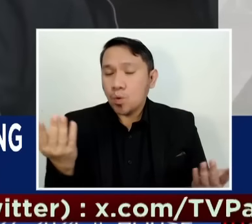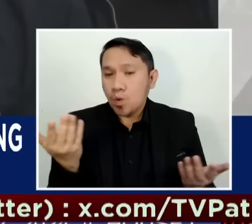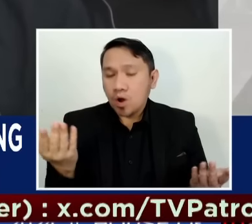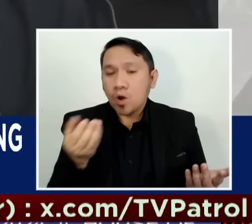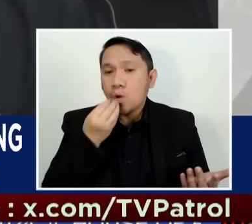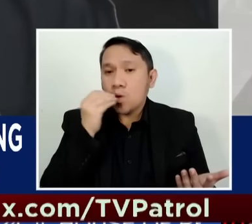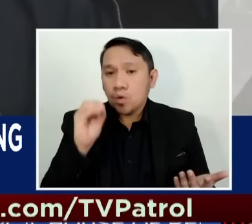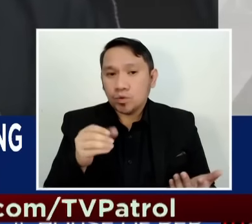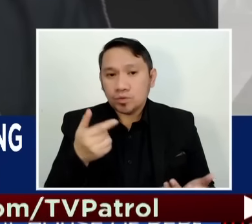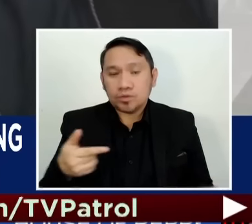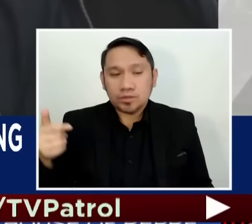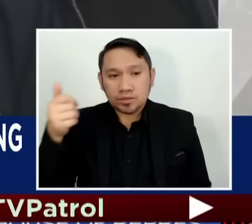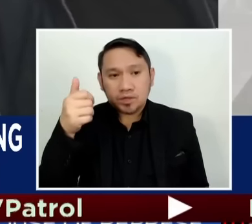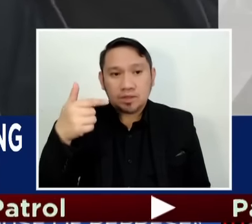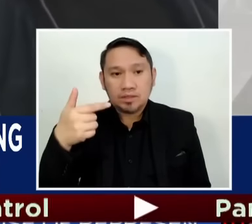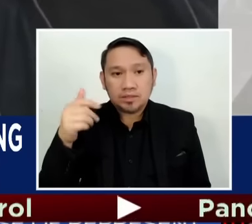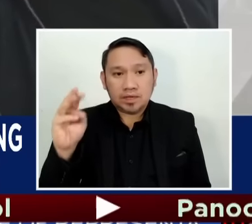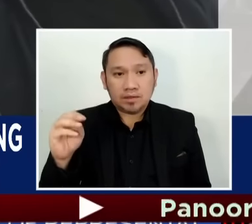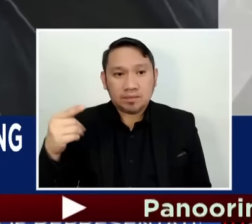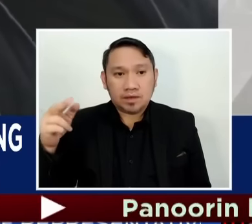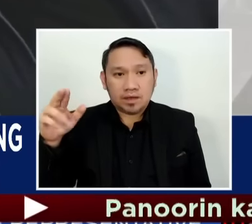GM Garma.